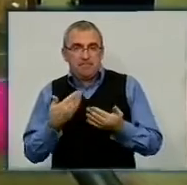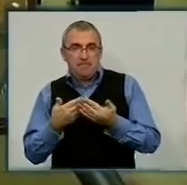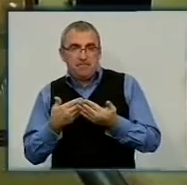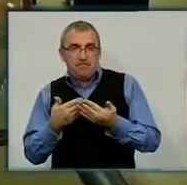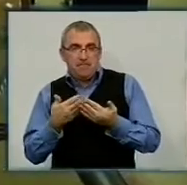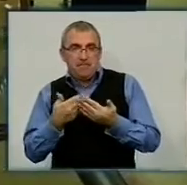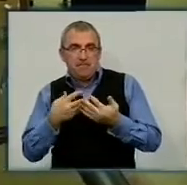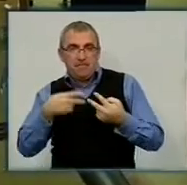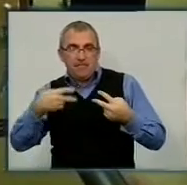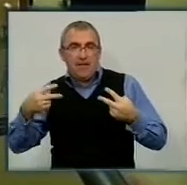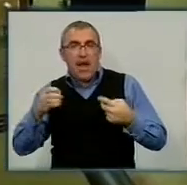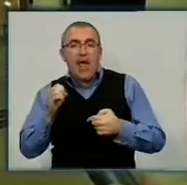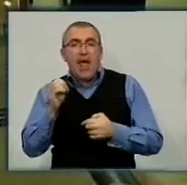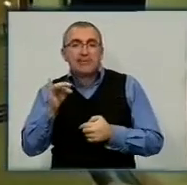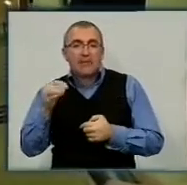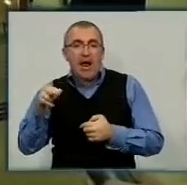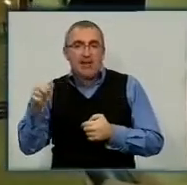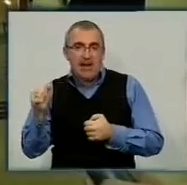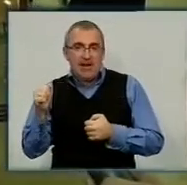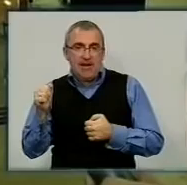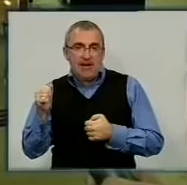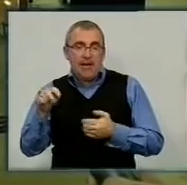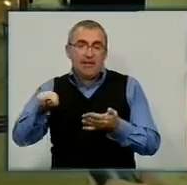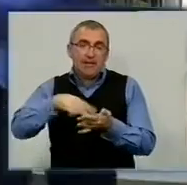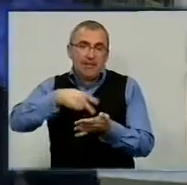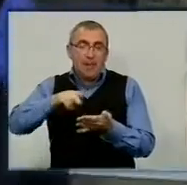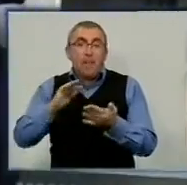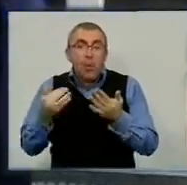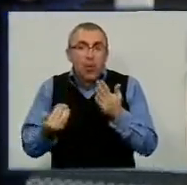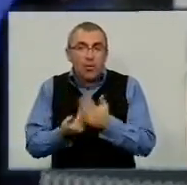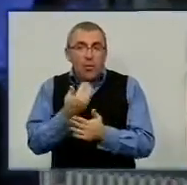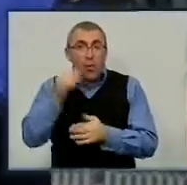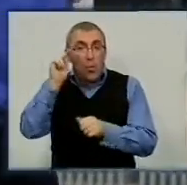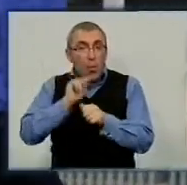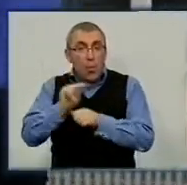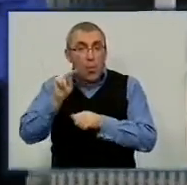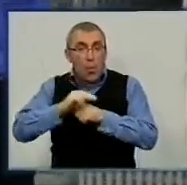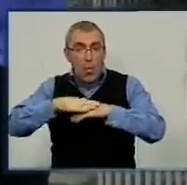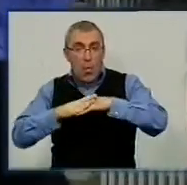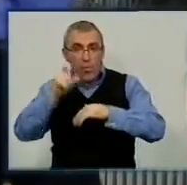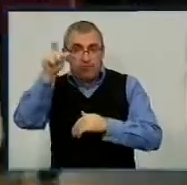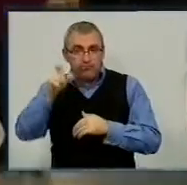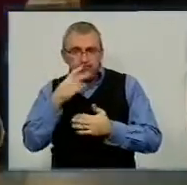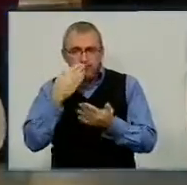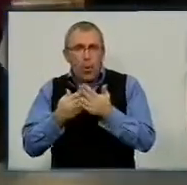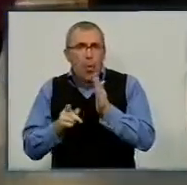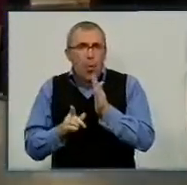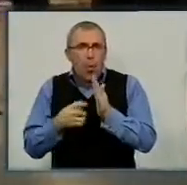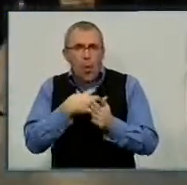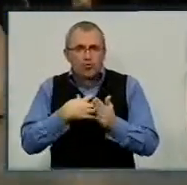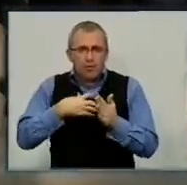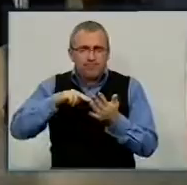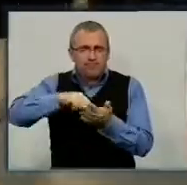сделали эстрадные аранжировки понимаете мы посмотрели на танго просто по-новому далі урок танцю хореограф показує основні елементи танго учні